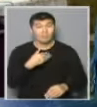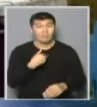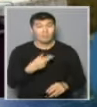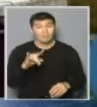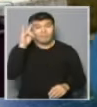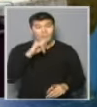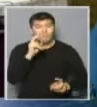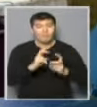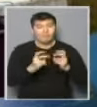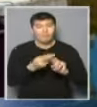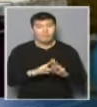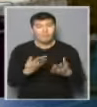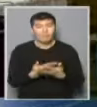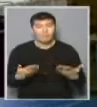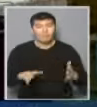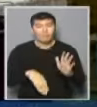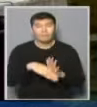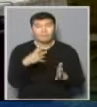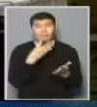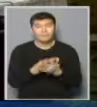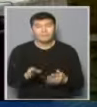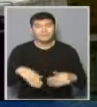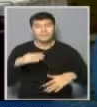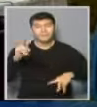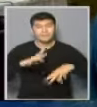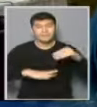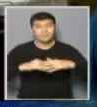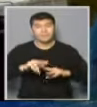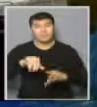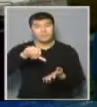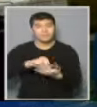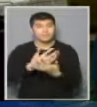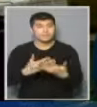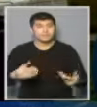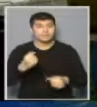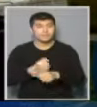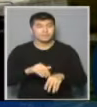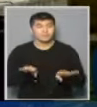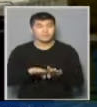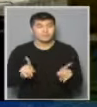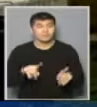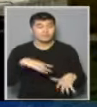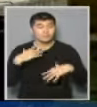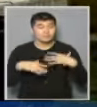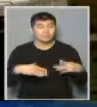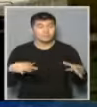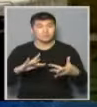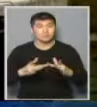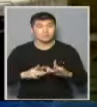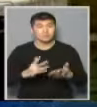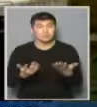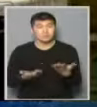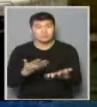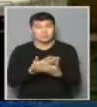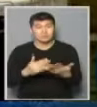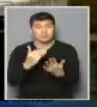предприятием Как остановить операторы повышают твоё профессиональное мастерство участвовали в разработке чем займутся сервисная компания